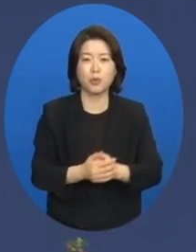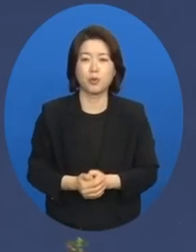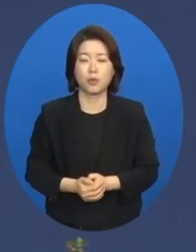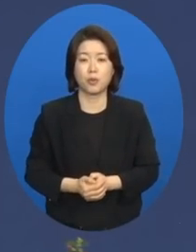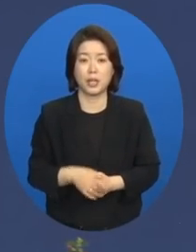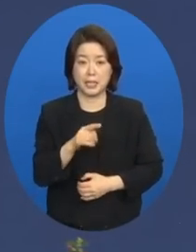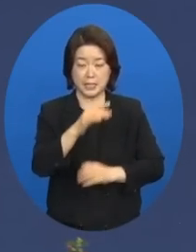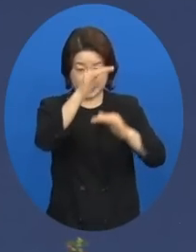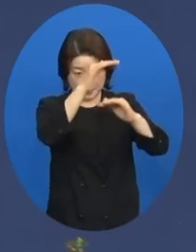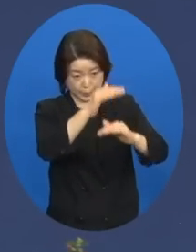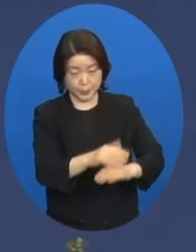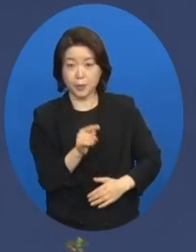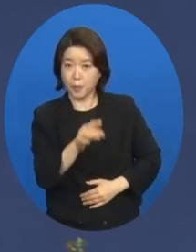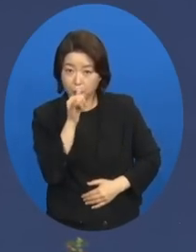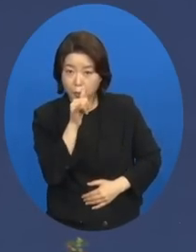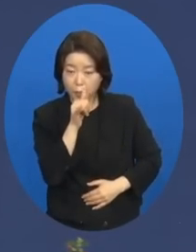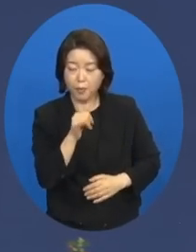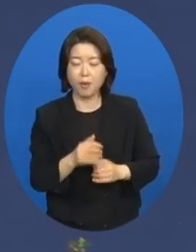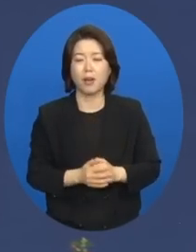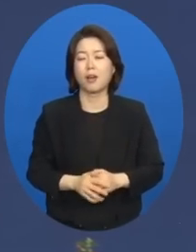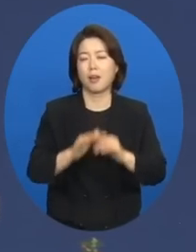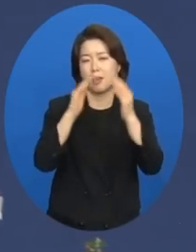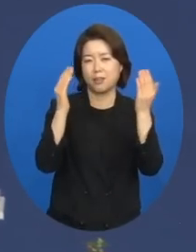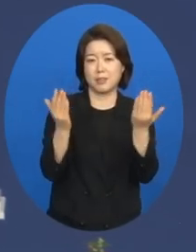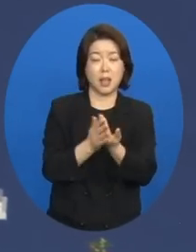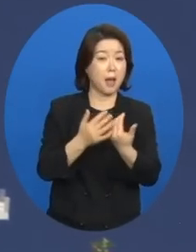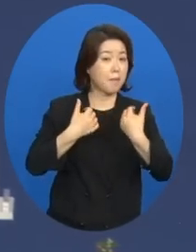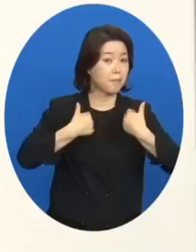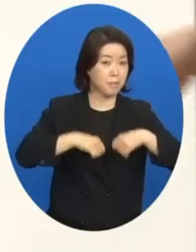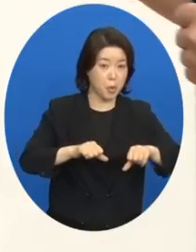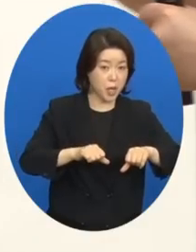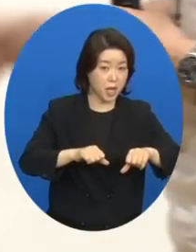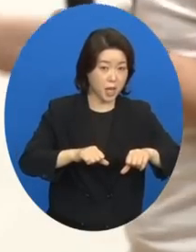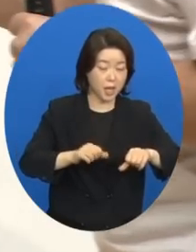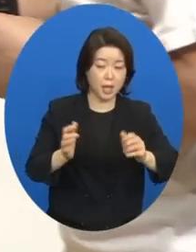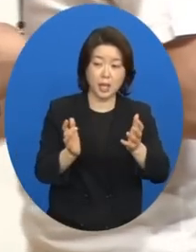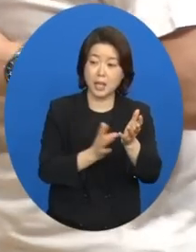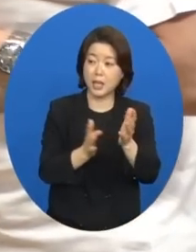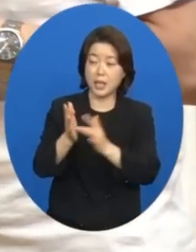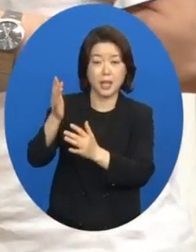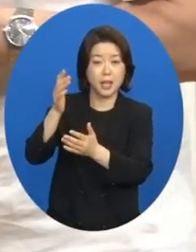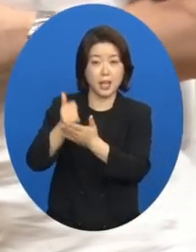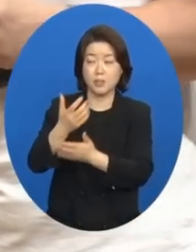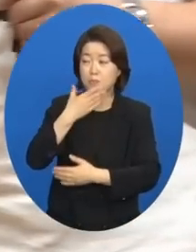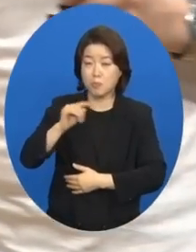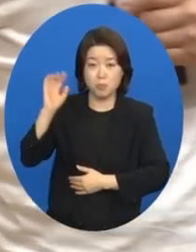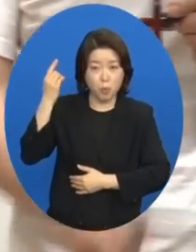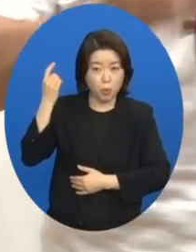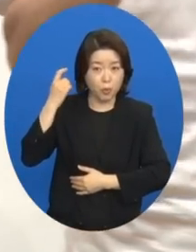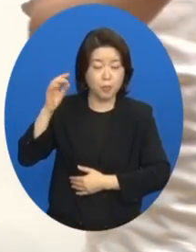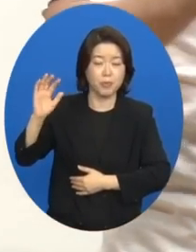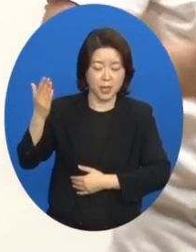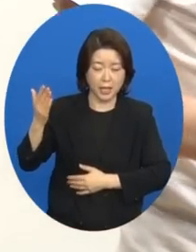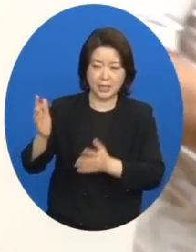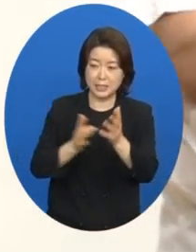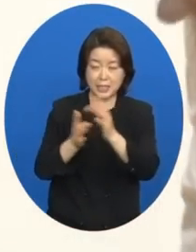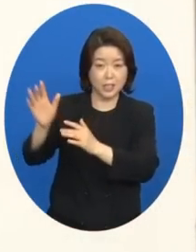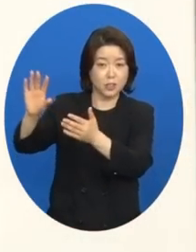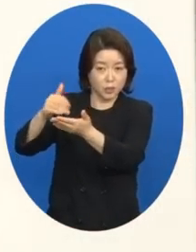얘기가 이쯤이라면 여러분 모든 걸 다 포기하고 예수 그리스도 복음 되시는 예수